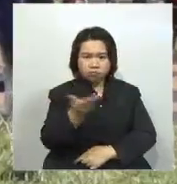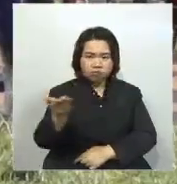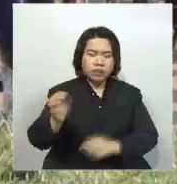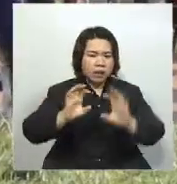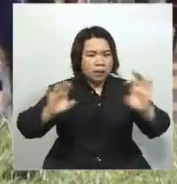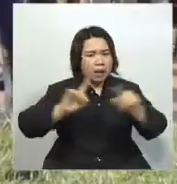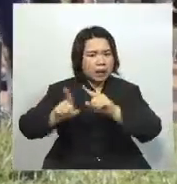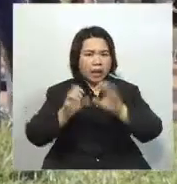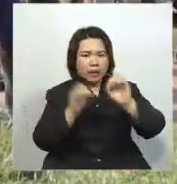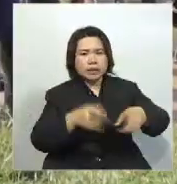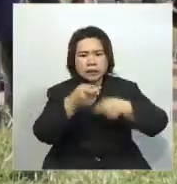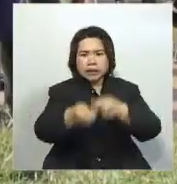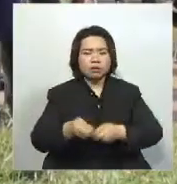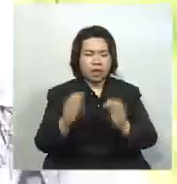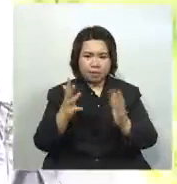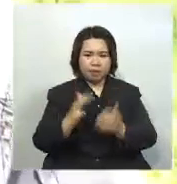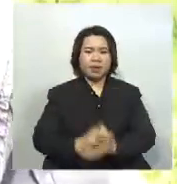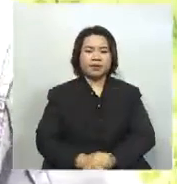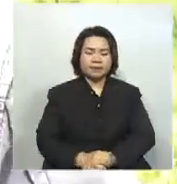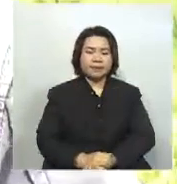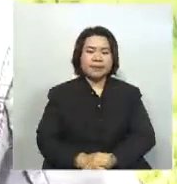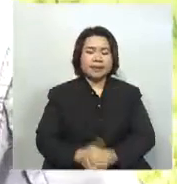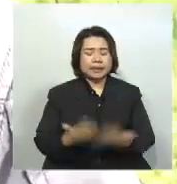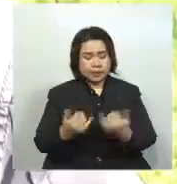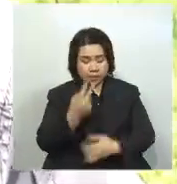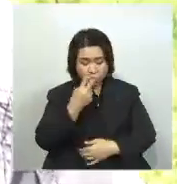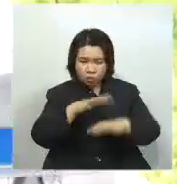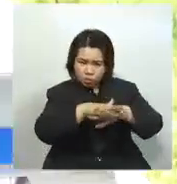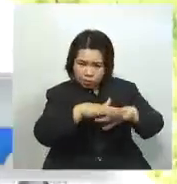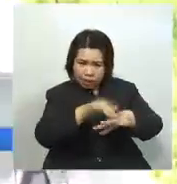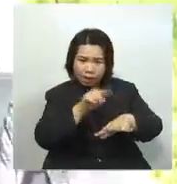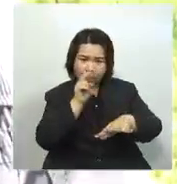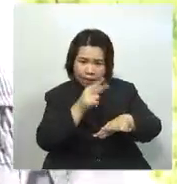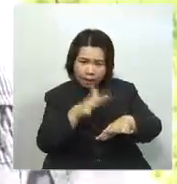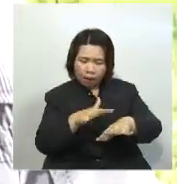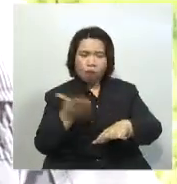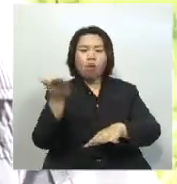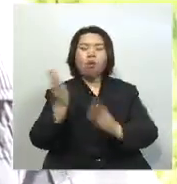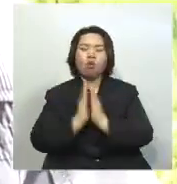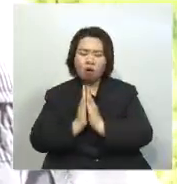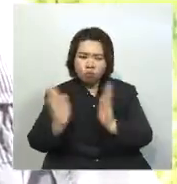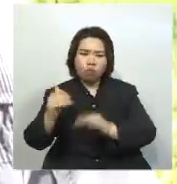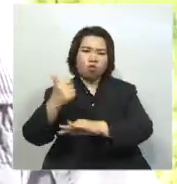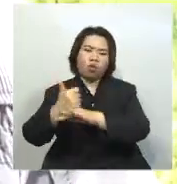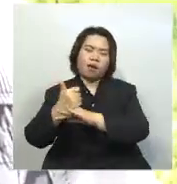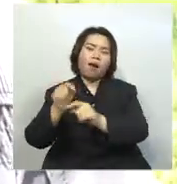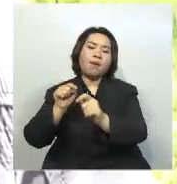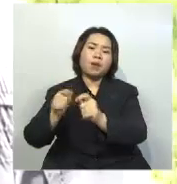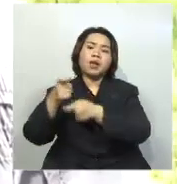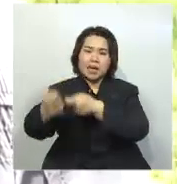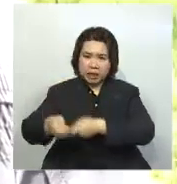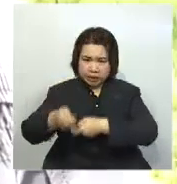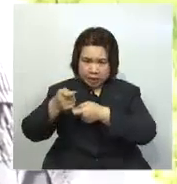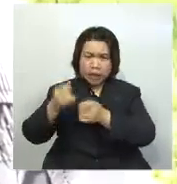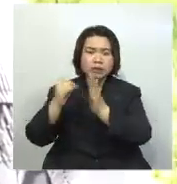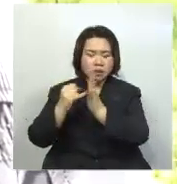นาในยามที่ประสบปัญหา แต่มาดูนาแล้วที่ขอบคุณมากที่สุดคือเกษตรอำเภอเกษตรจังหวัดลงมาในพื้น